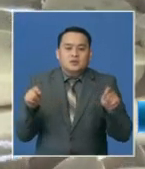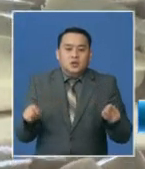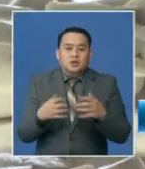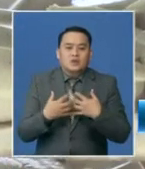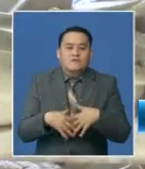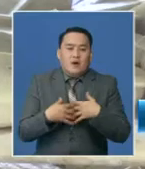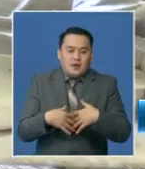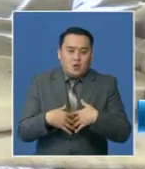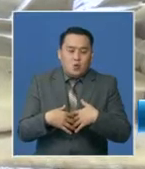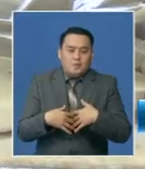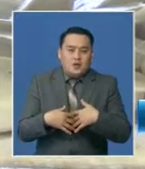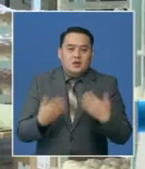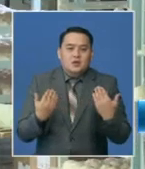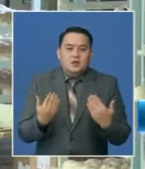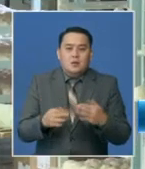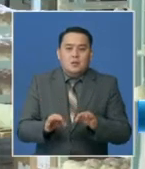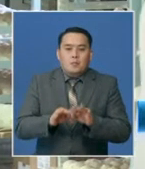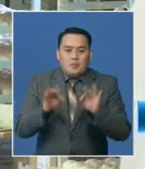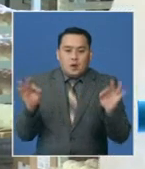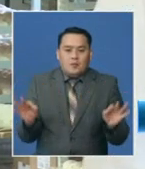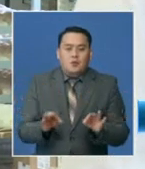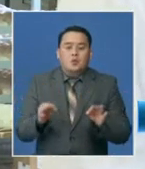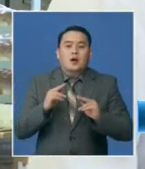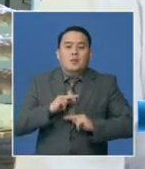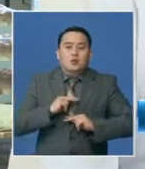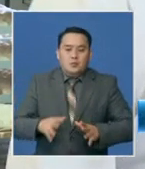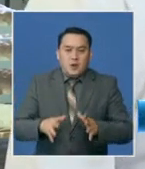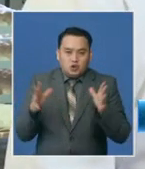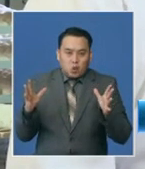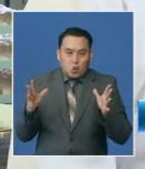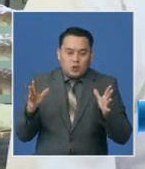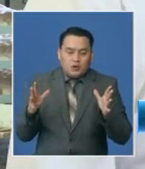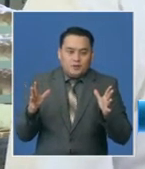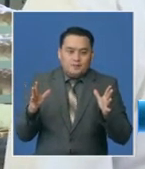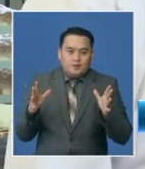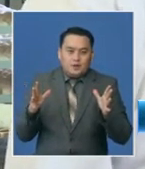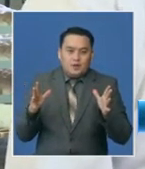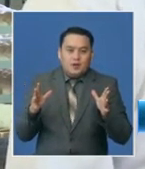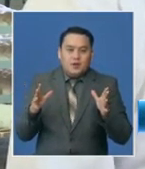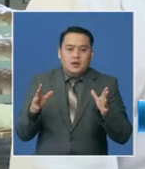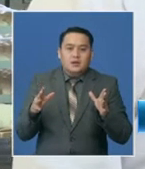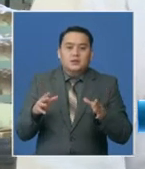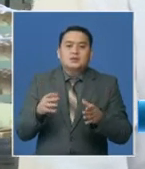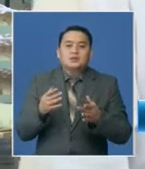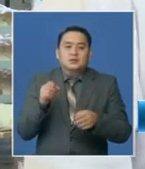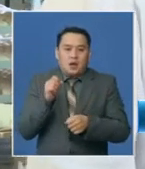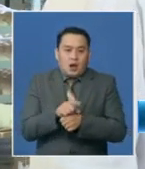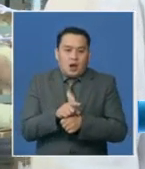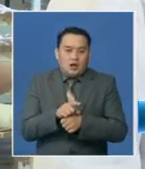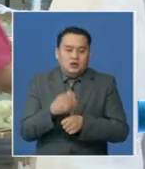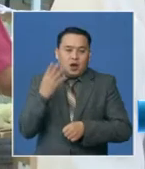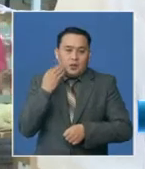Раньше у нас было 2 маленьких цеха. Это было 98-99 года. Но